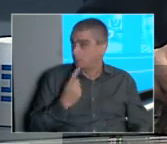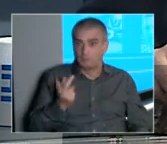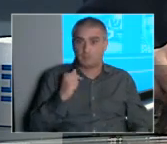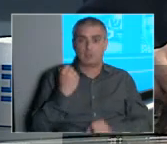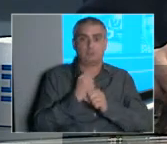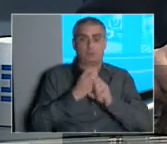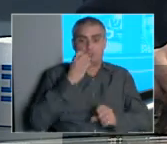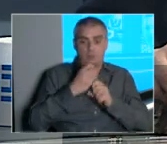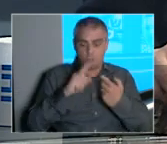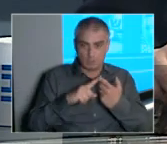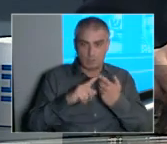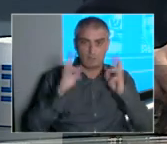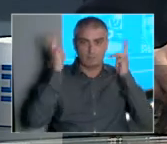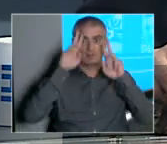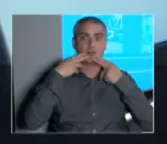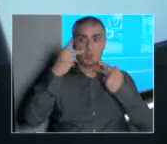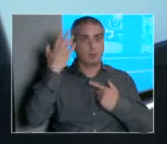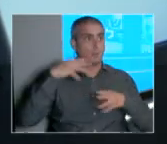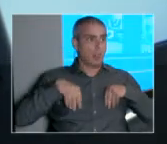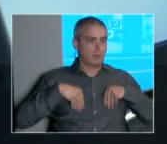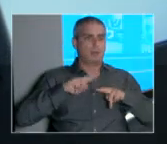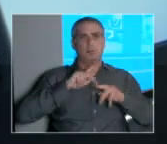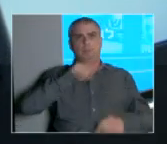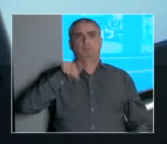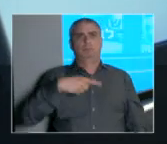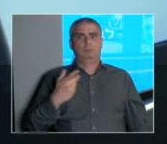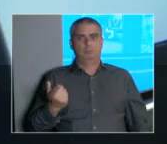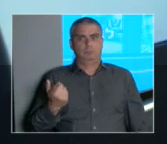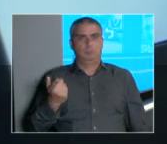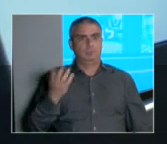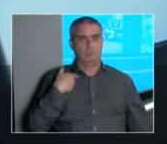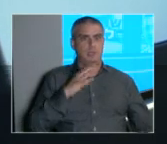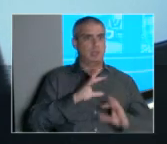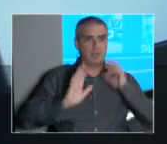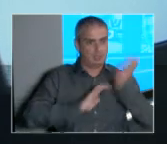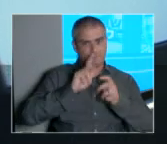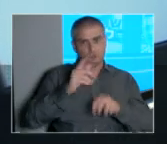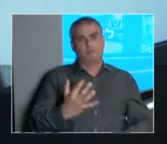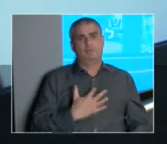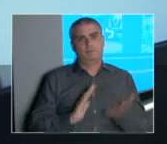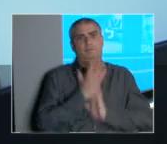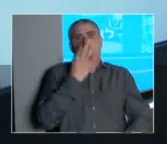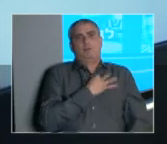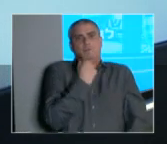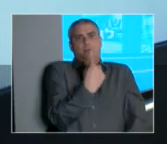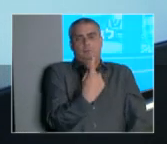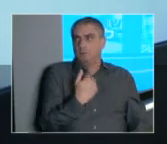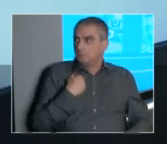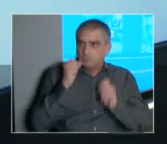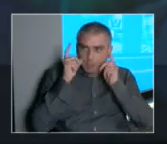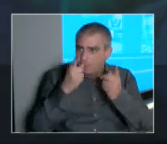ייצרו בקבוקים, ומתווה הכותל... אני חייב להפתיע, אני חייב להפתיע. הבערתם את האש, ועכשיו אתם נכווים. אז אני חייב להפתיע